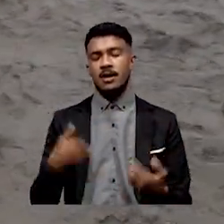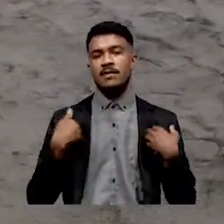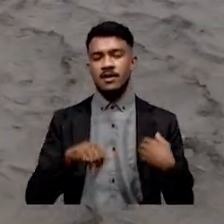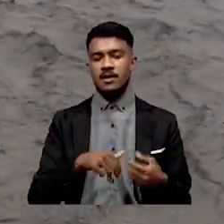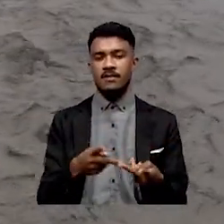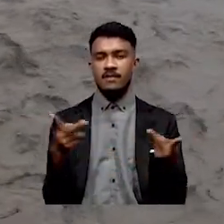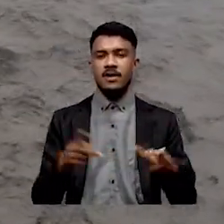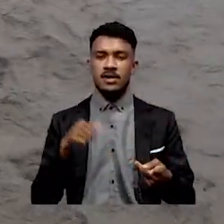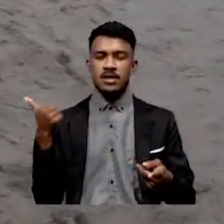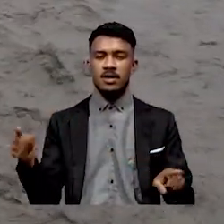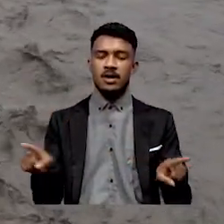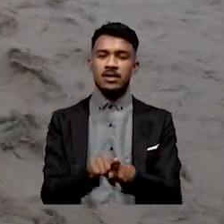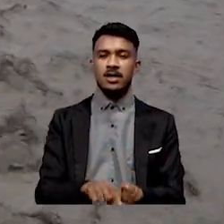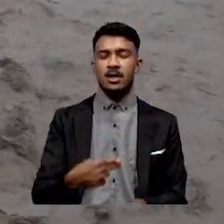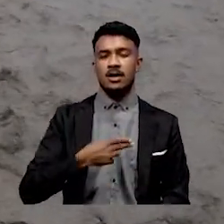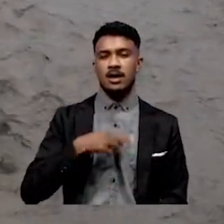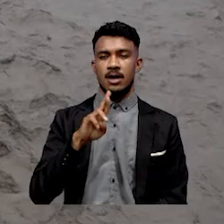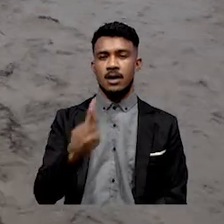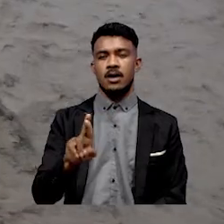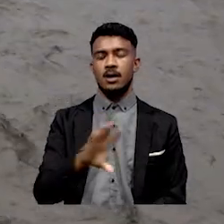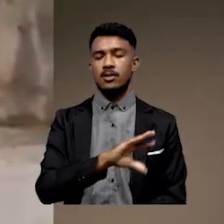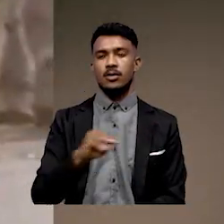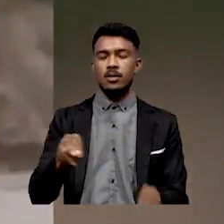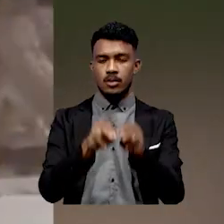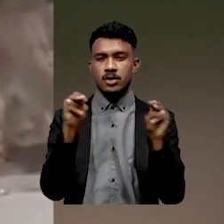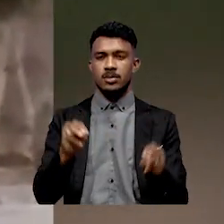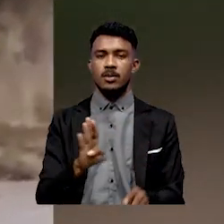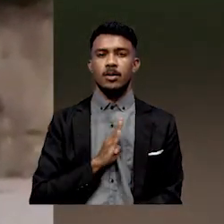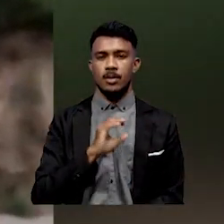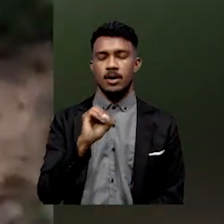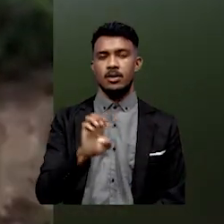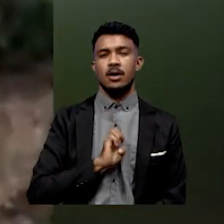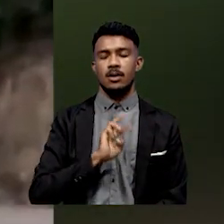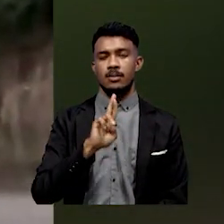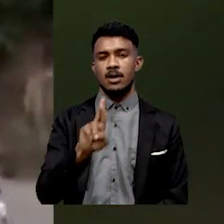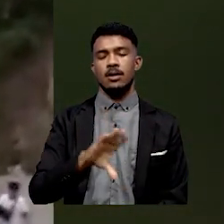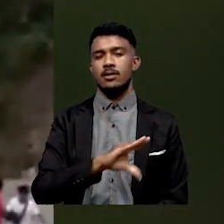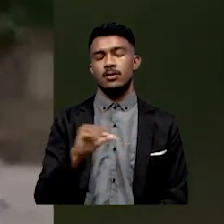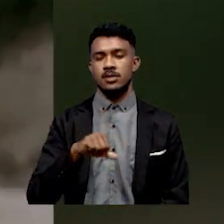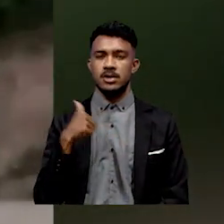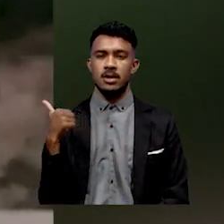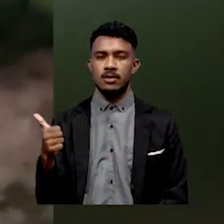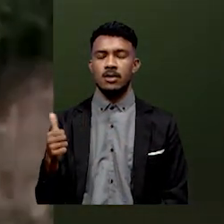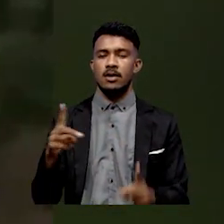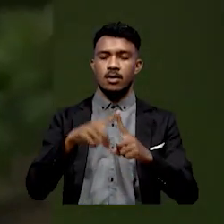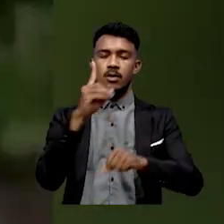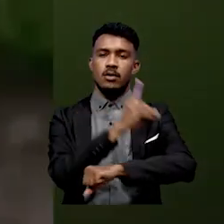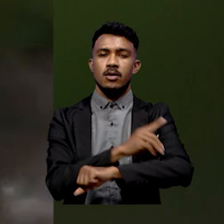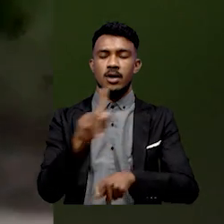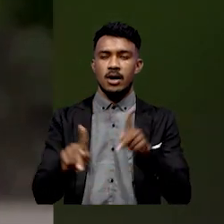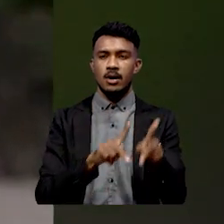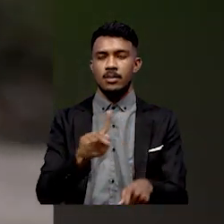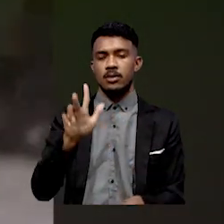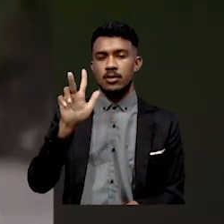hanesang hera no munisipio Bobonaro, Hermera no seluk tang. Tohin lorong sidadaung nain tolu ona